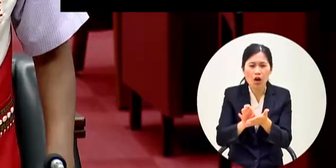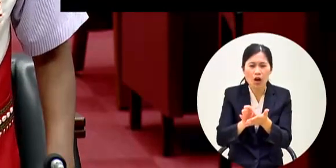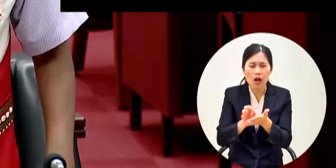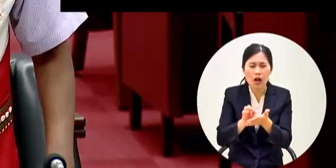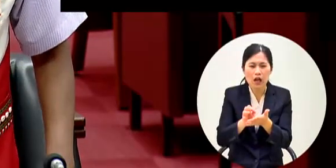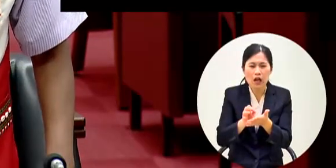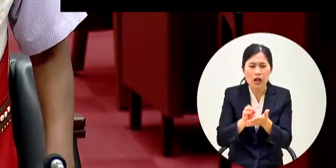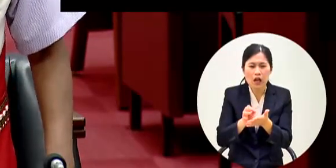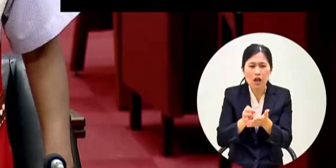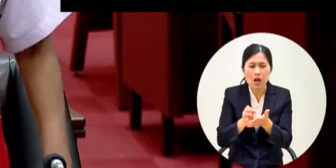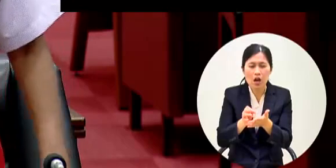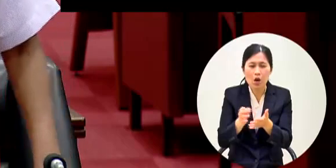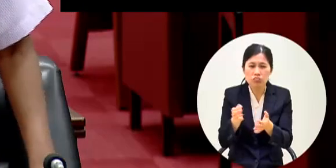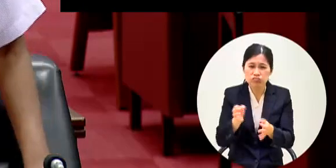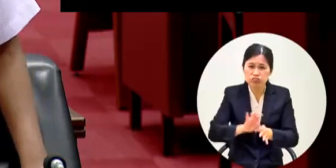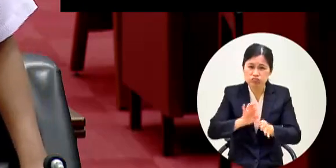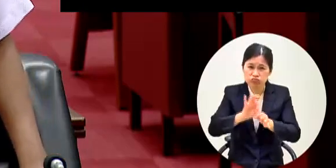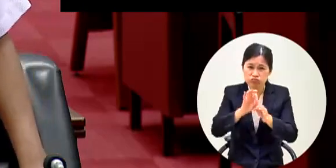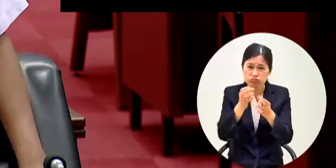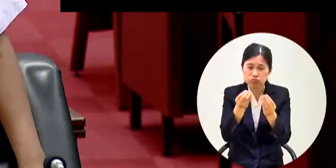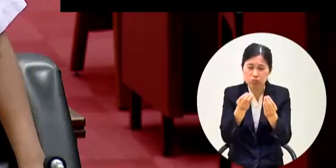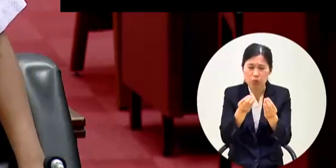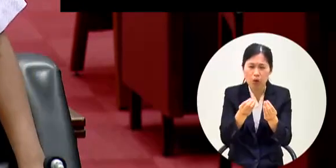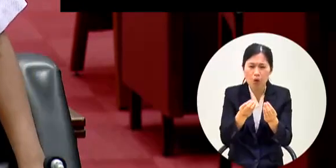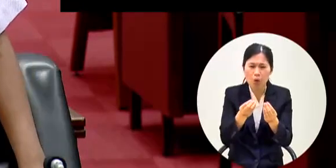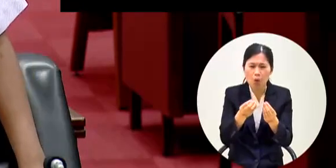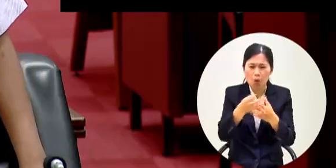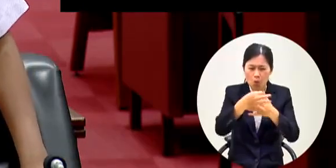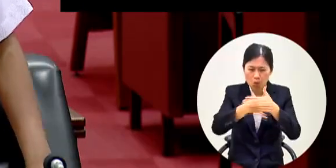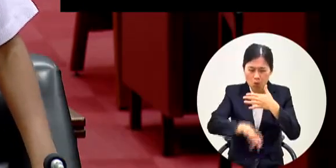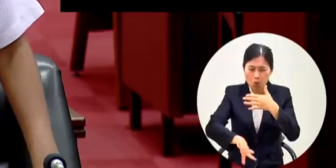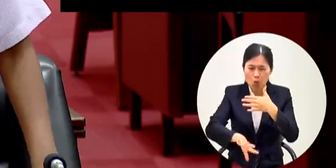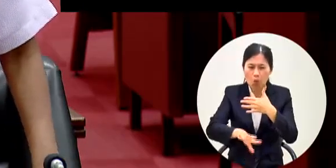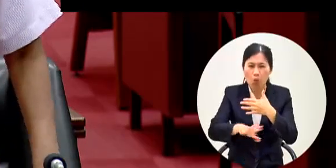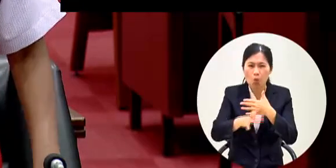不但没有增加，还更短缺，